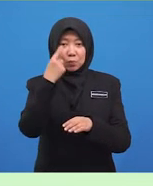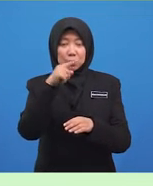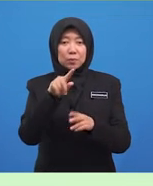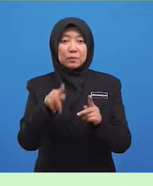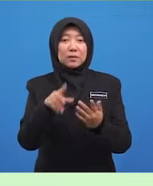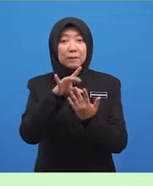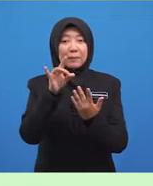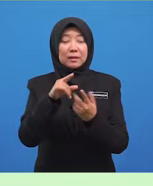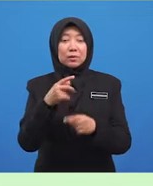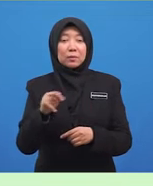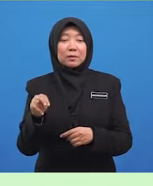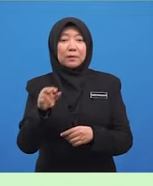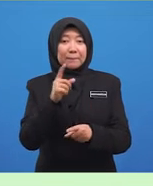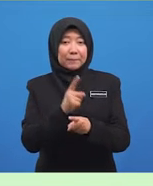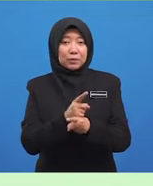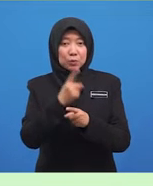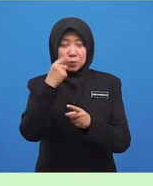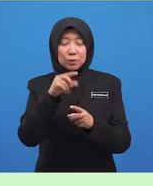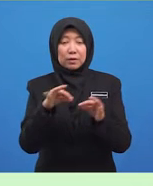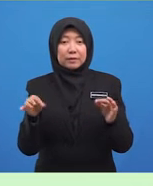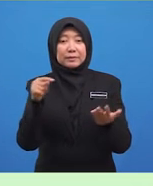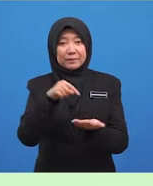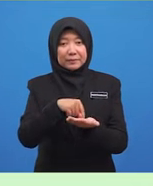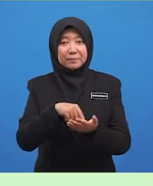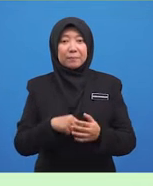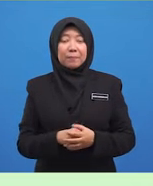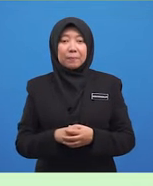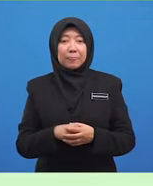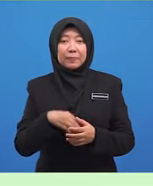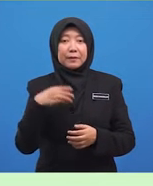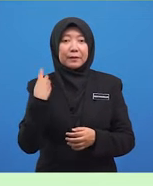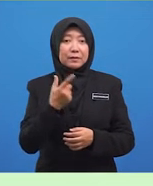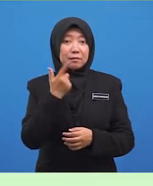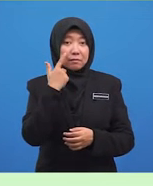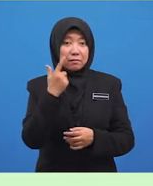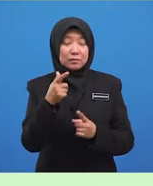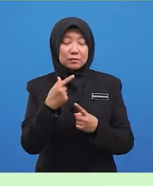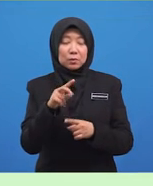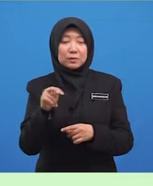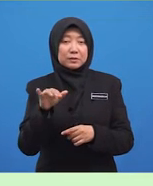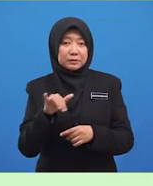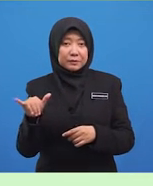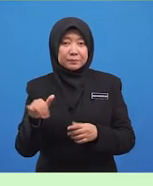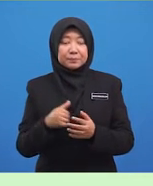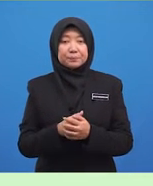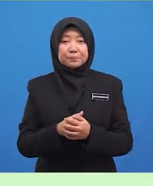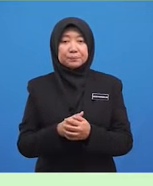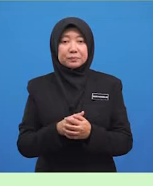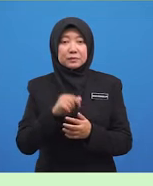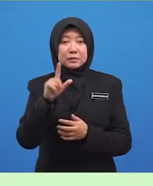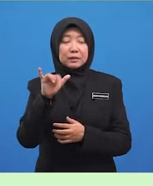kamu pilih jawapan yang betul untuk ayat ini. Kita lihat jawapannya.